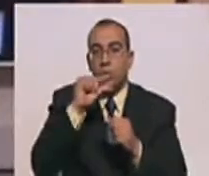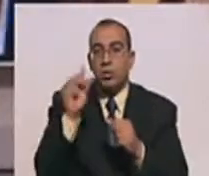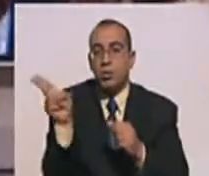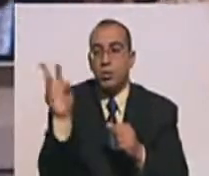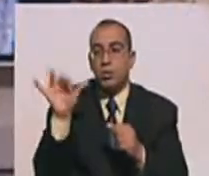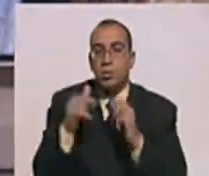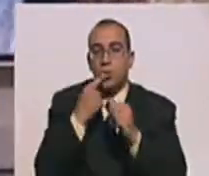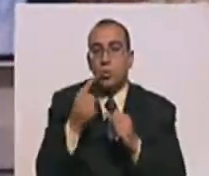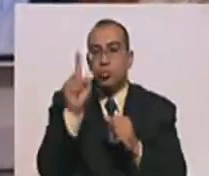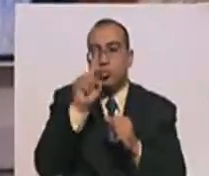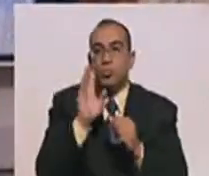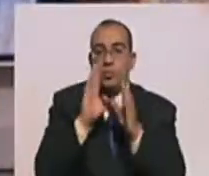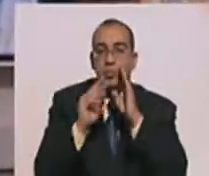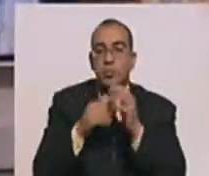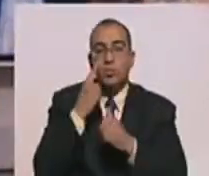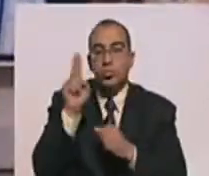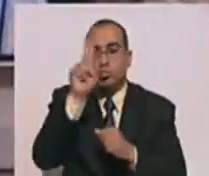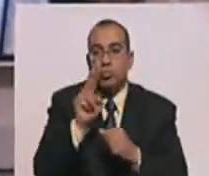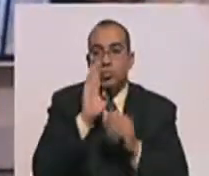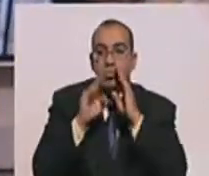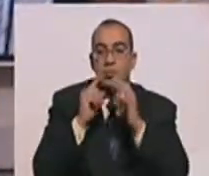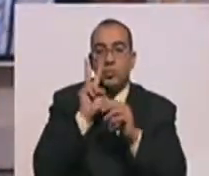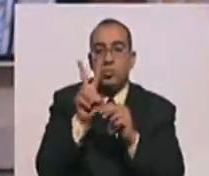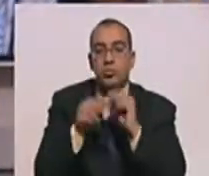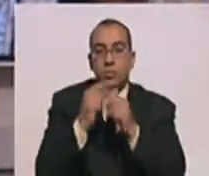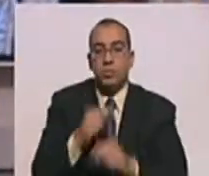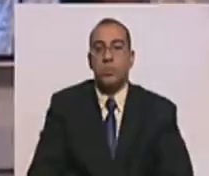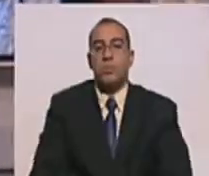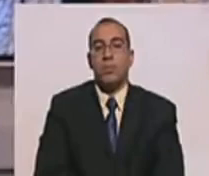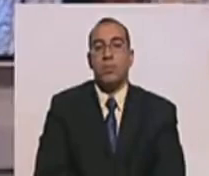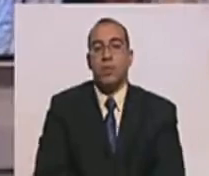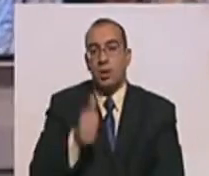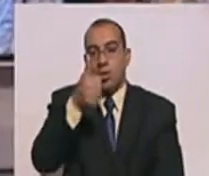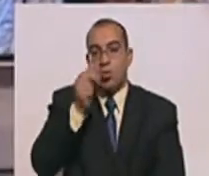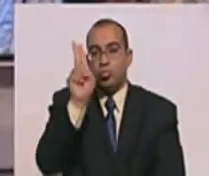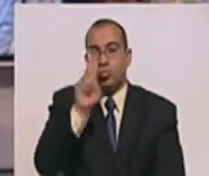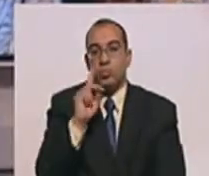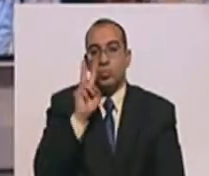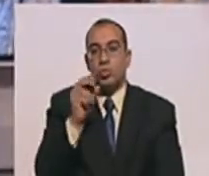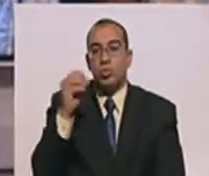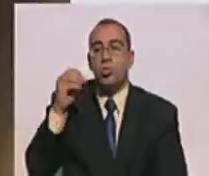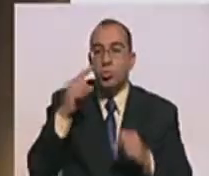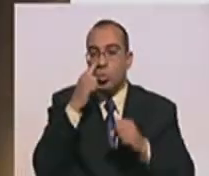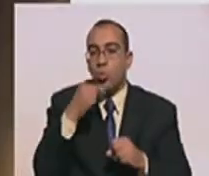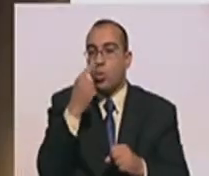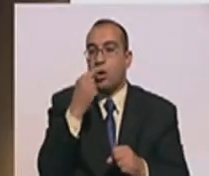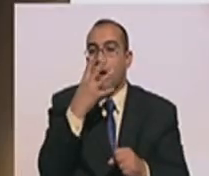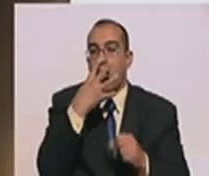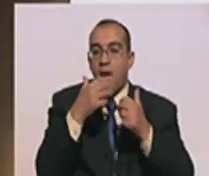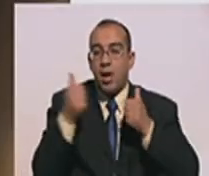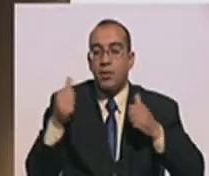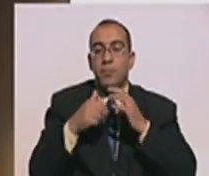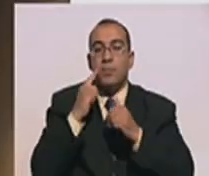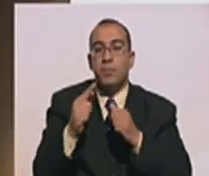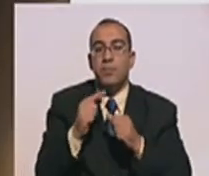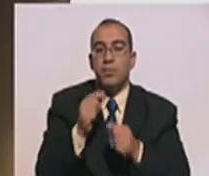دكتور علي ناخد أسئلة الفيسبوك ونشوف. أول سؤال لنور الحياة بتقول: ما